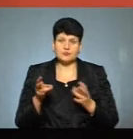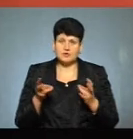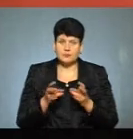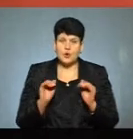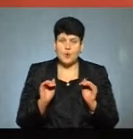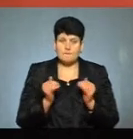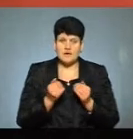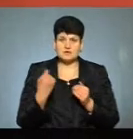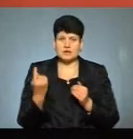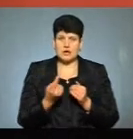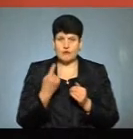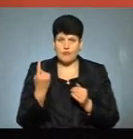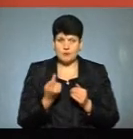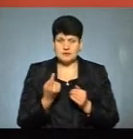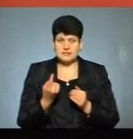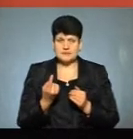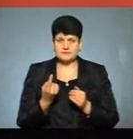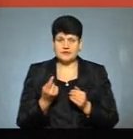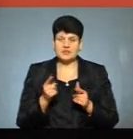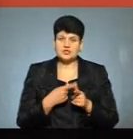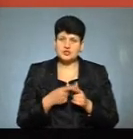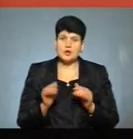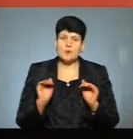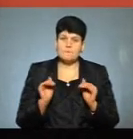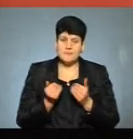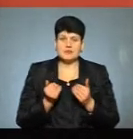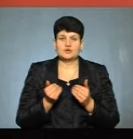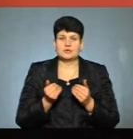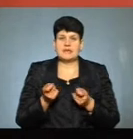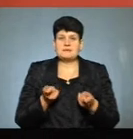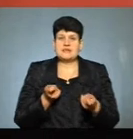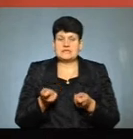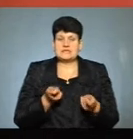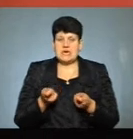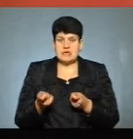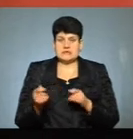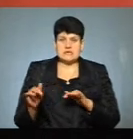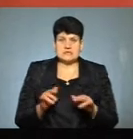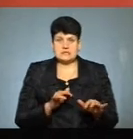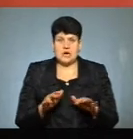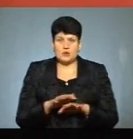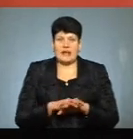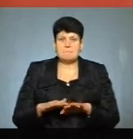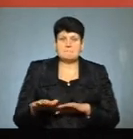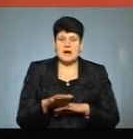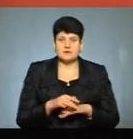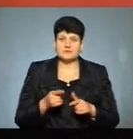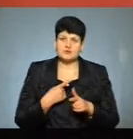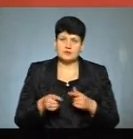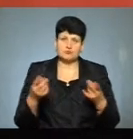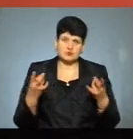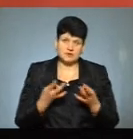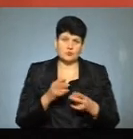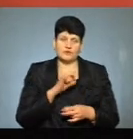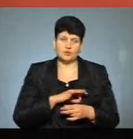в областях, де найкритичніша ситуація, чи обмежує адміністрація заходи масові? І чи потрібно так